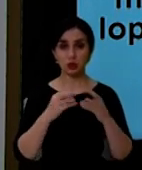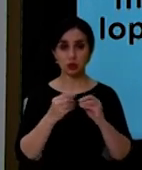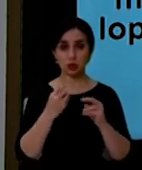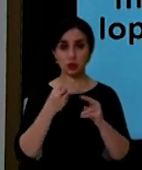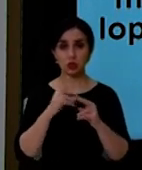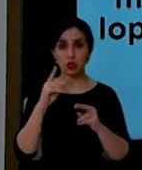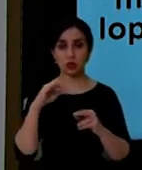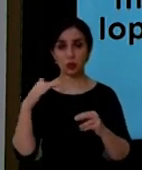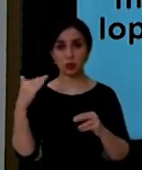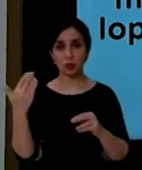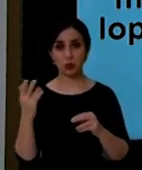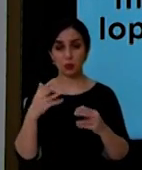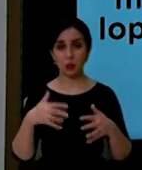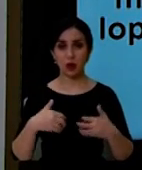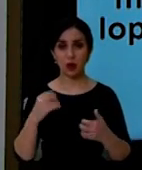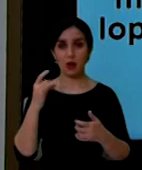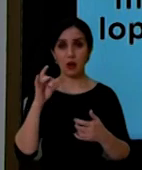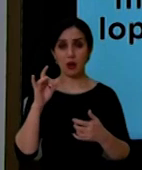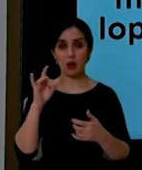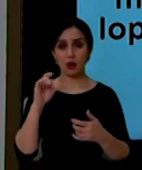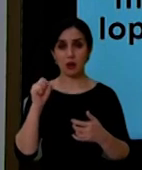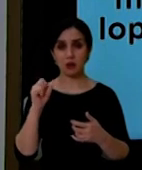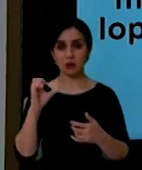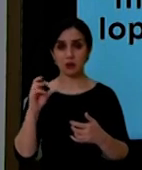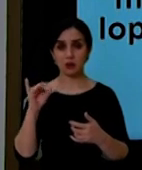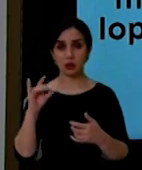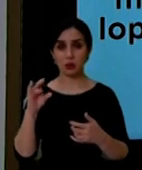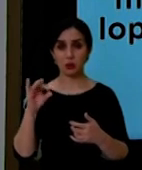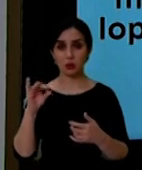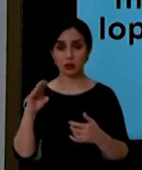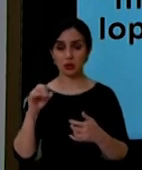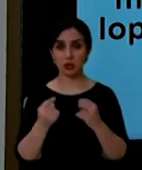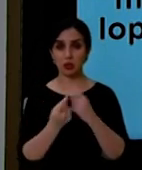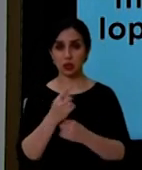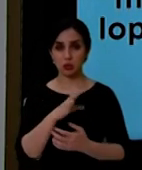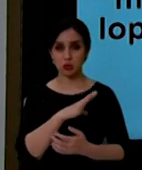maymullər, yəni, australopitlər, kilib çıqqən.